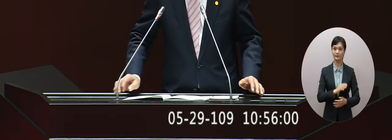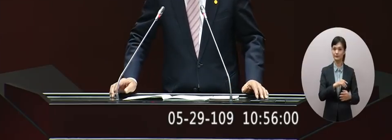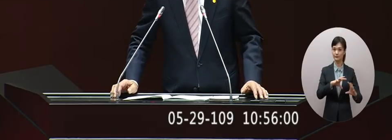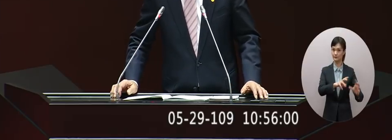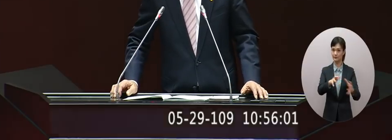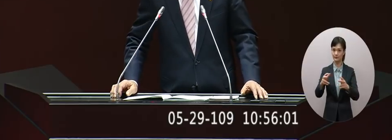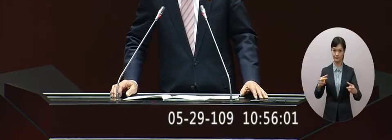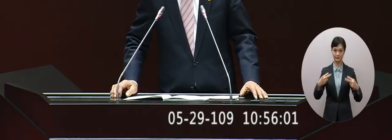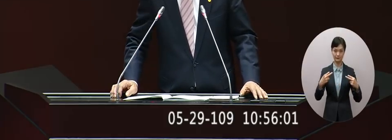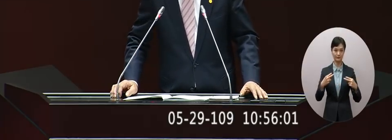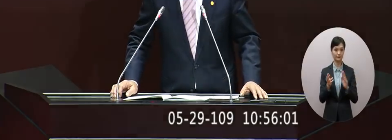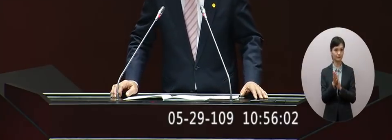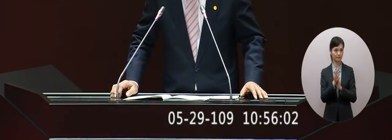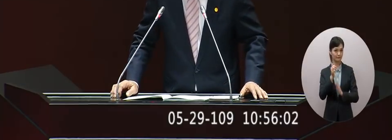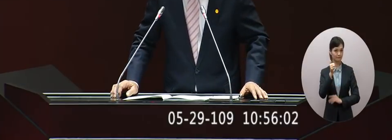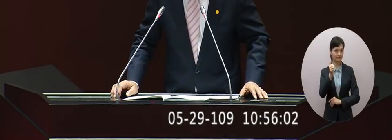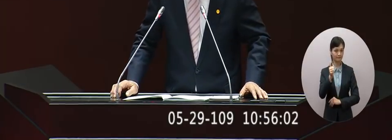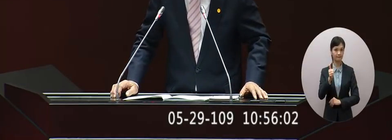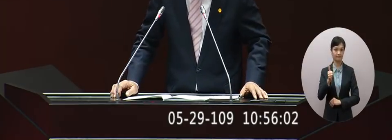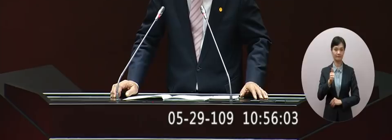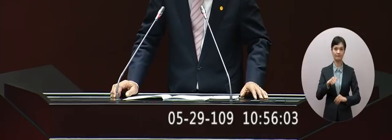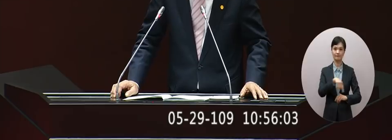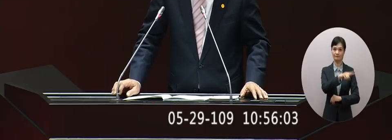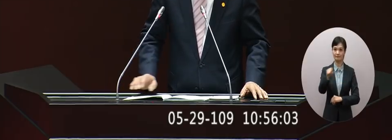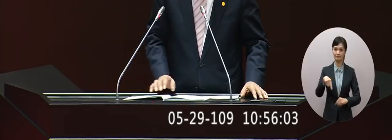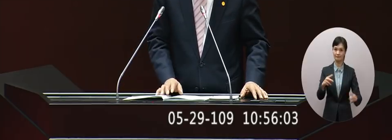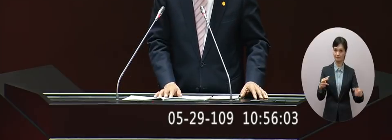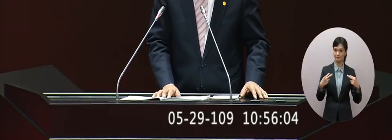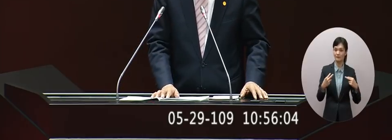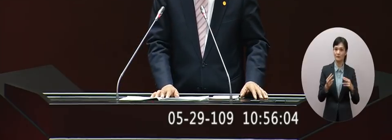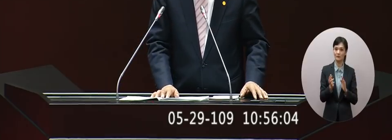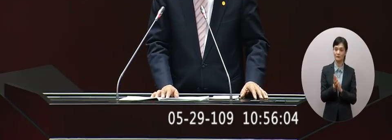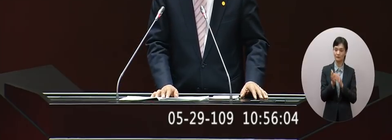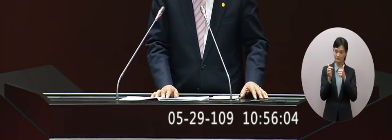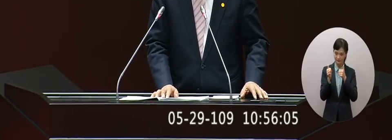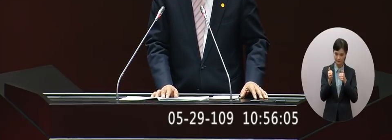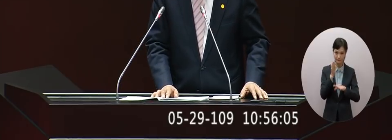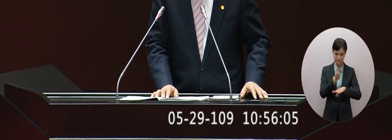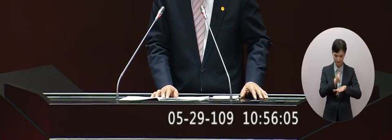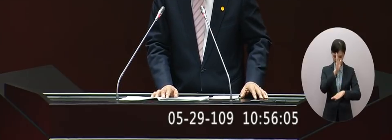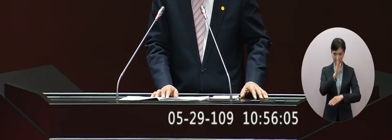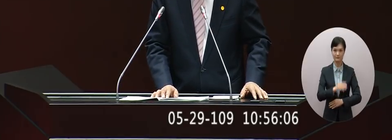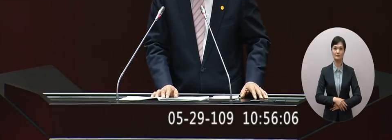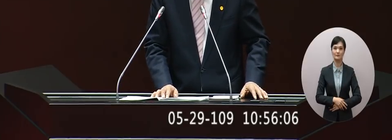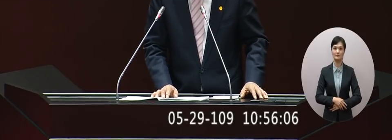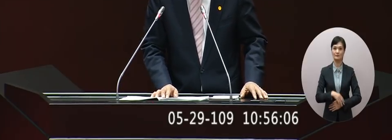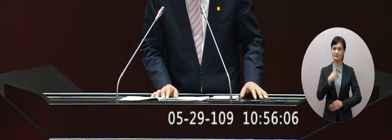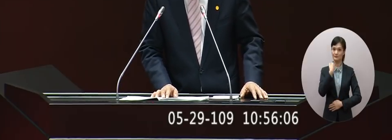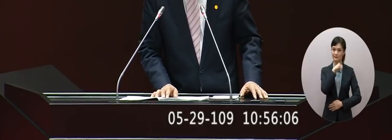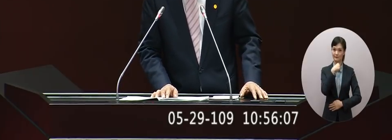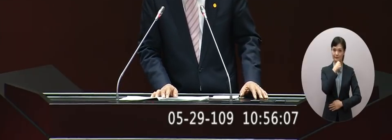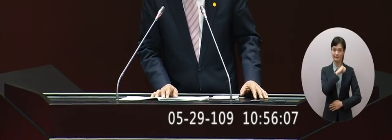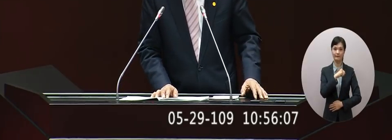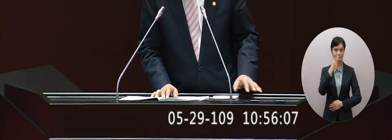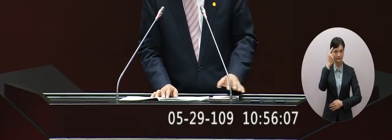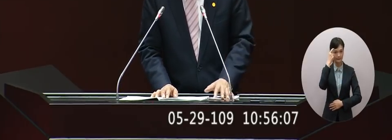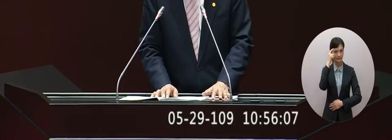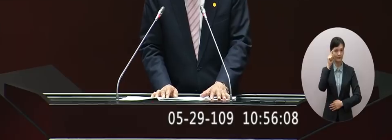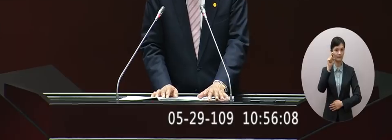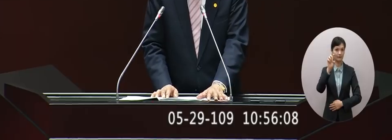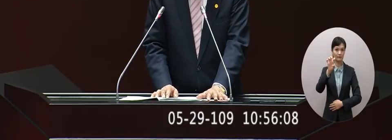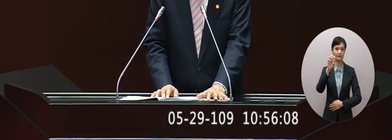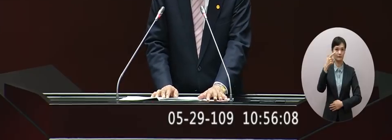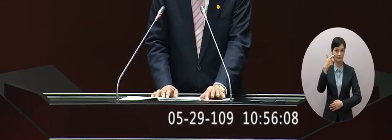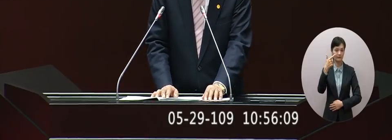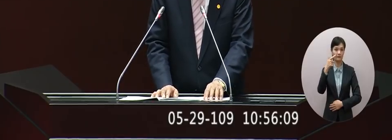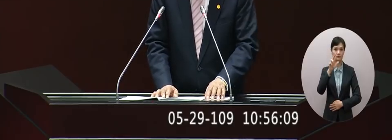定，台湾被全世界感谢。台湾已经连续46天没